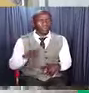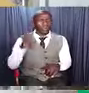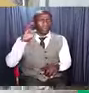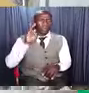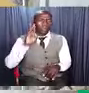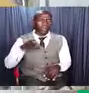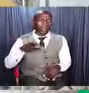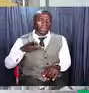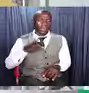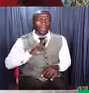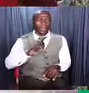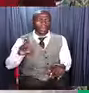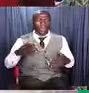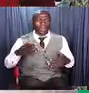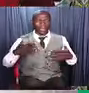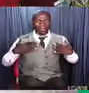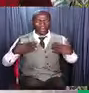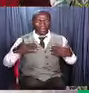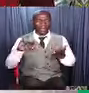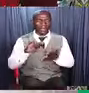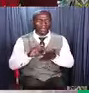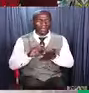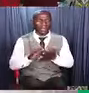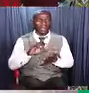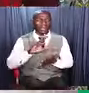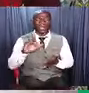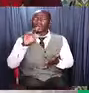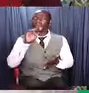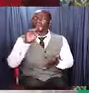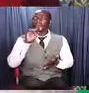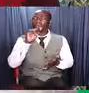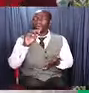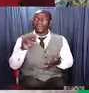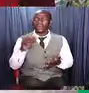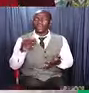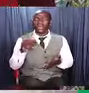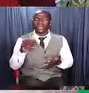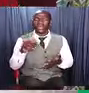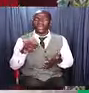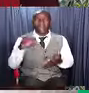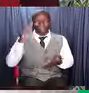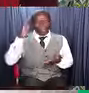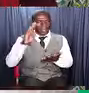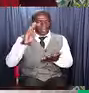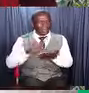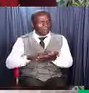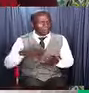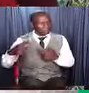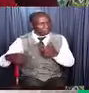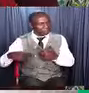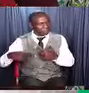Asante Baba tunakushukuru. Mungu wa mwanzilishi. Hatuwezi mwenyewe Baba. baraka